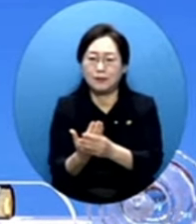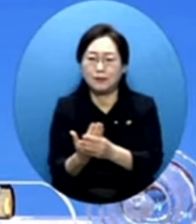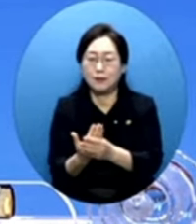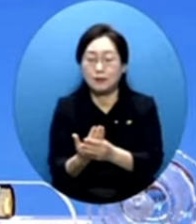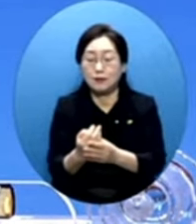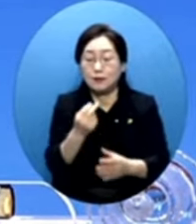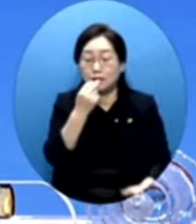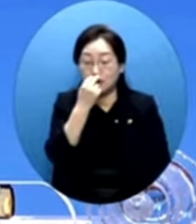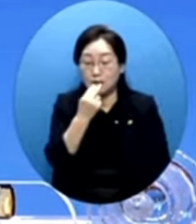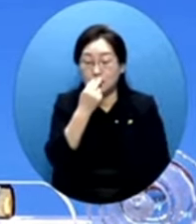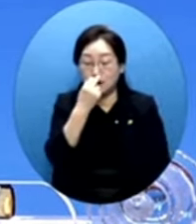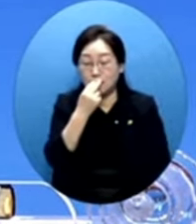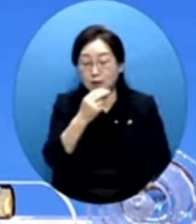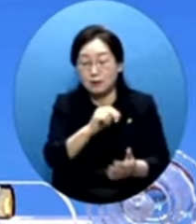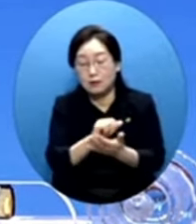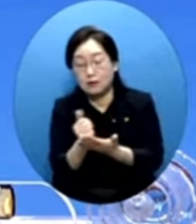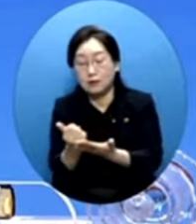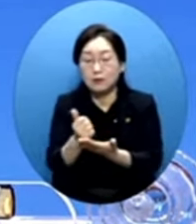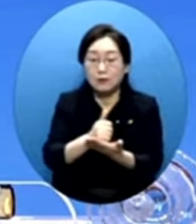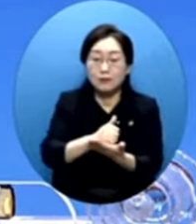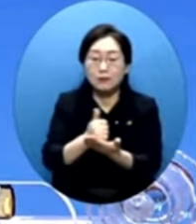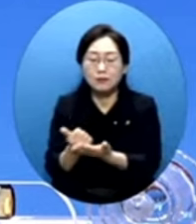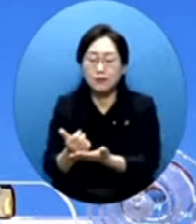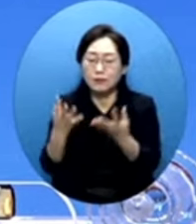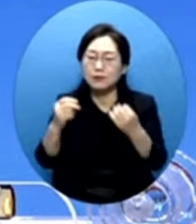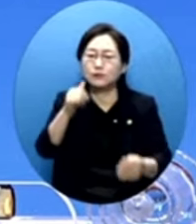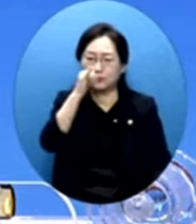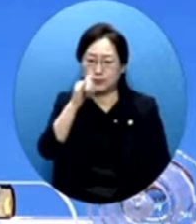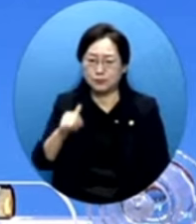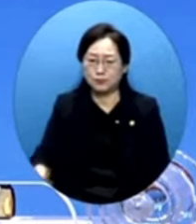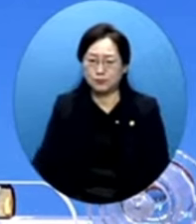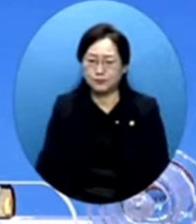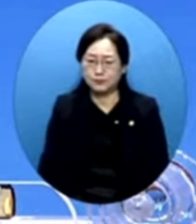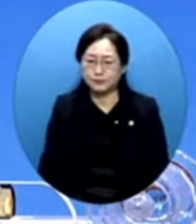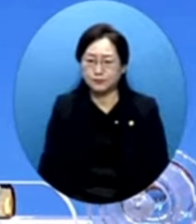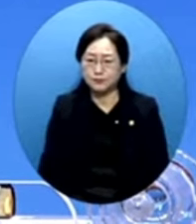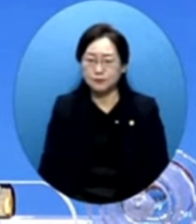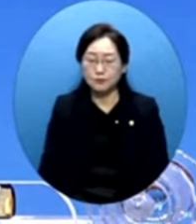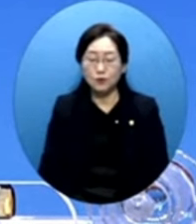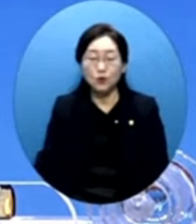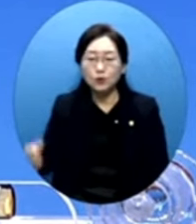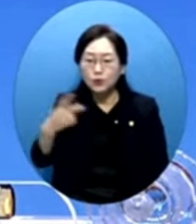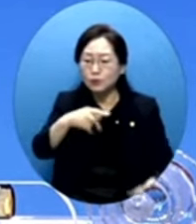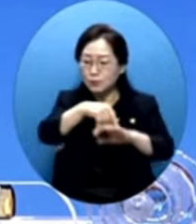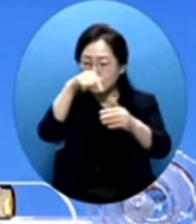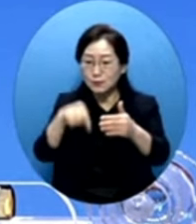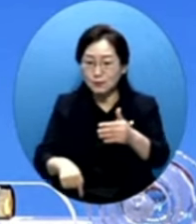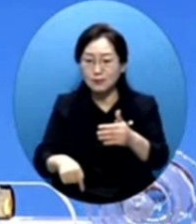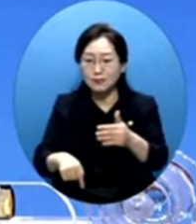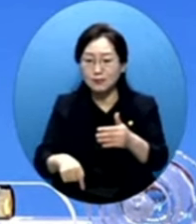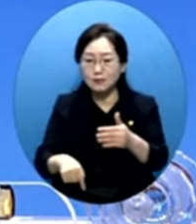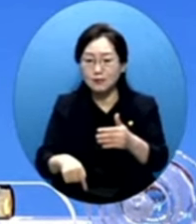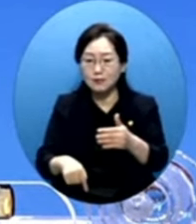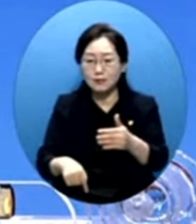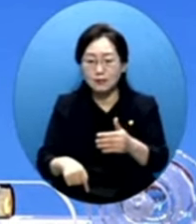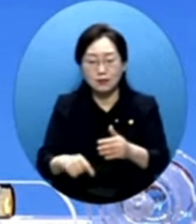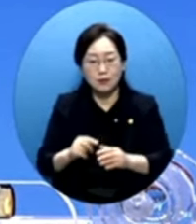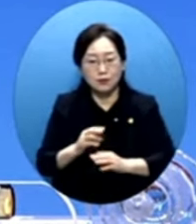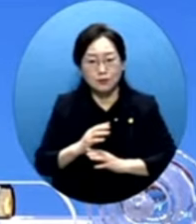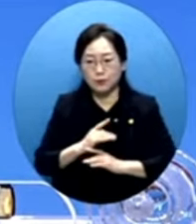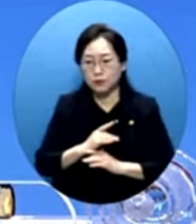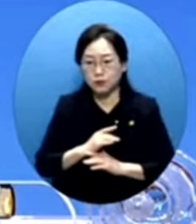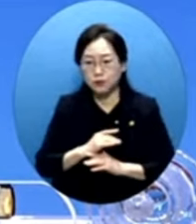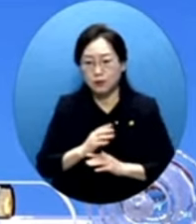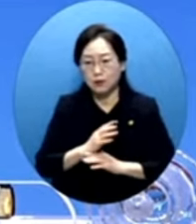생사기로에 헤맬 때가 있습니다 무엇보다도 마음속에 다가오는 그 무서움과